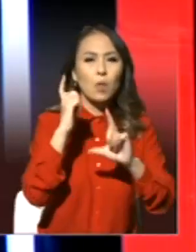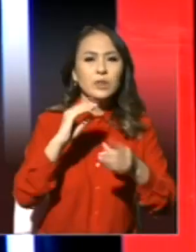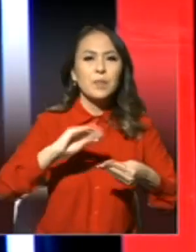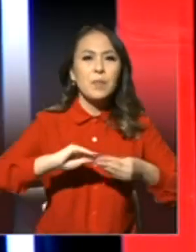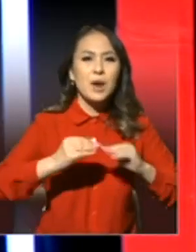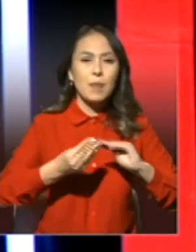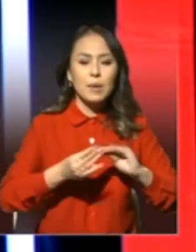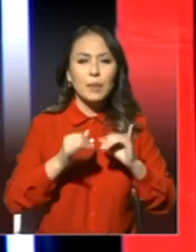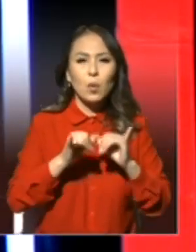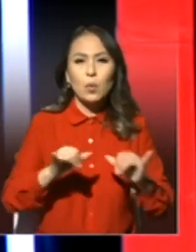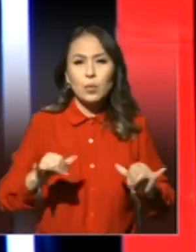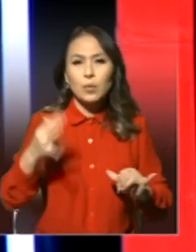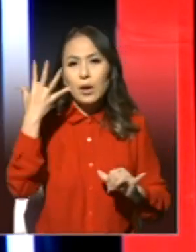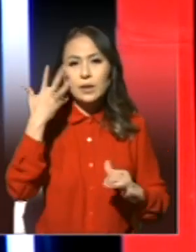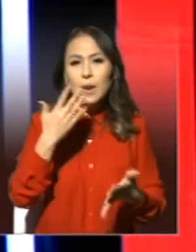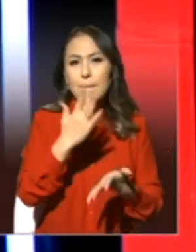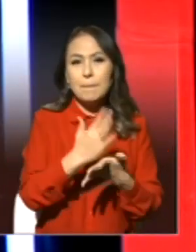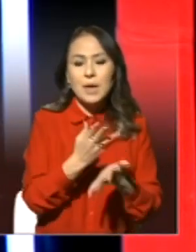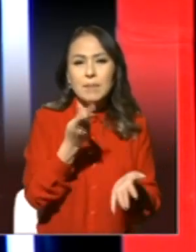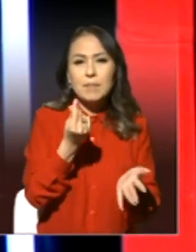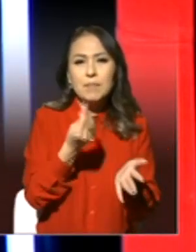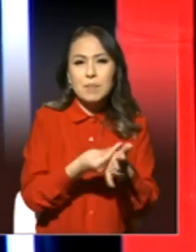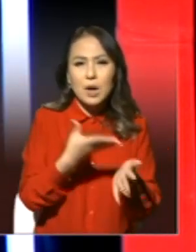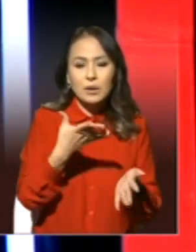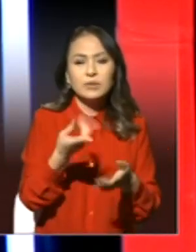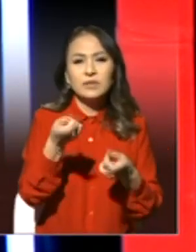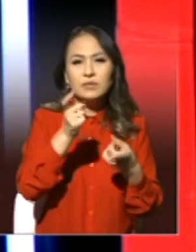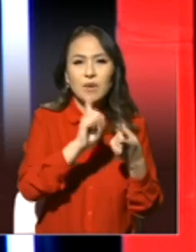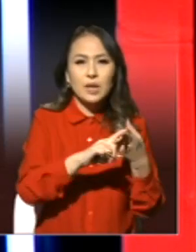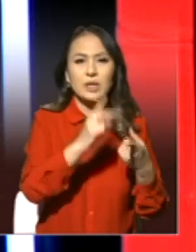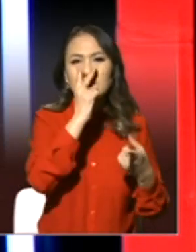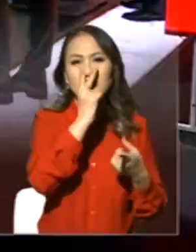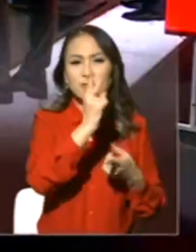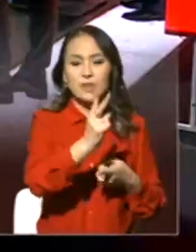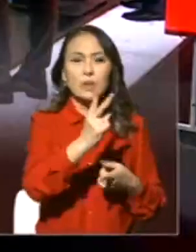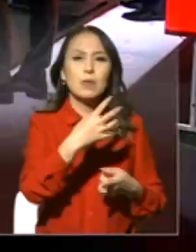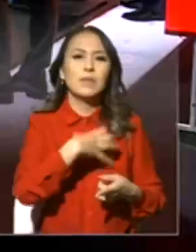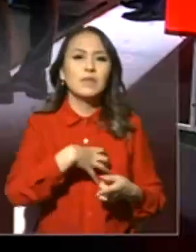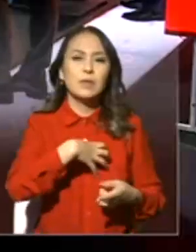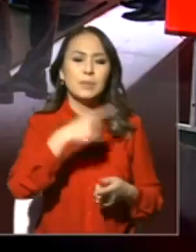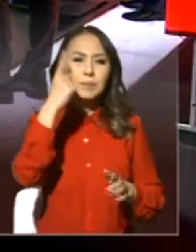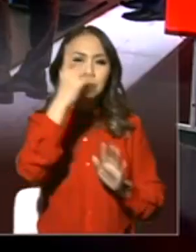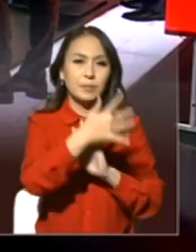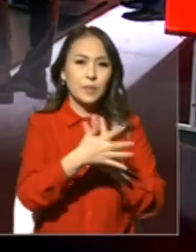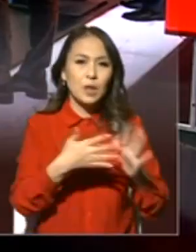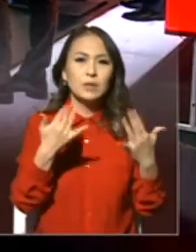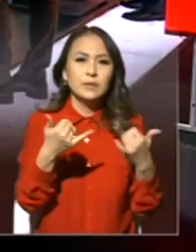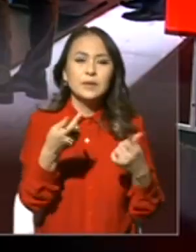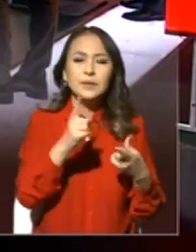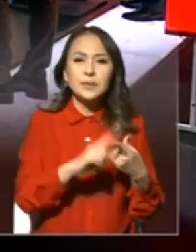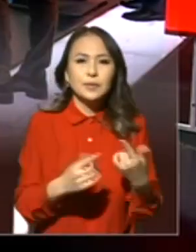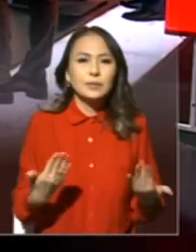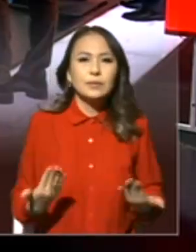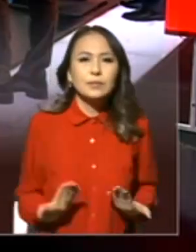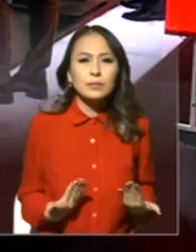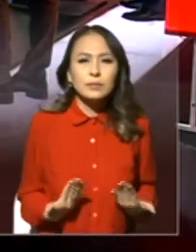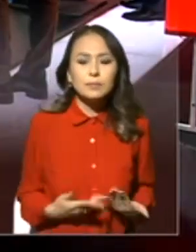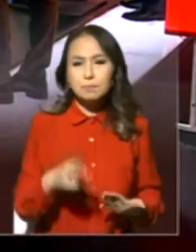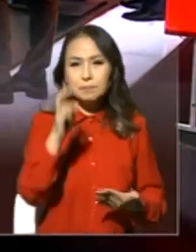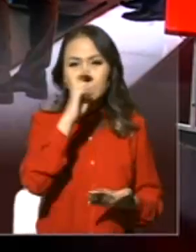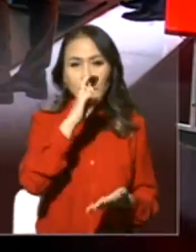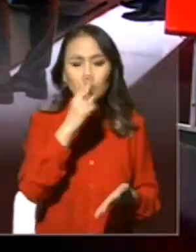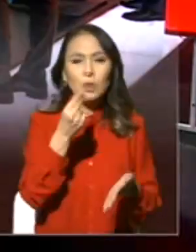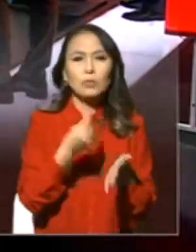проблемалар. Шығын көбейгендіктен баға қымбаттайды деп жеткізгенден көбінесе бас тартып жататыны белгілі. Осы тұрғыдан алған кезде енді бензин